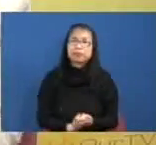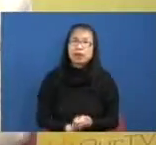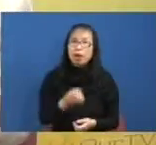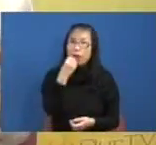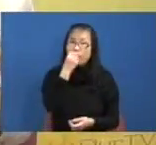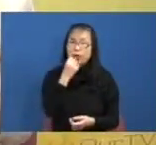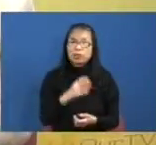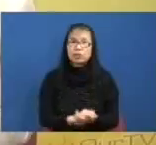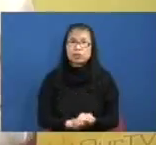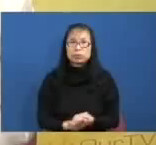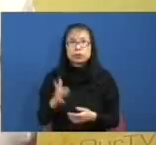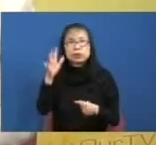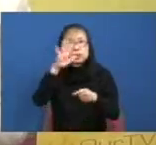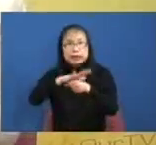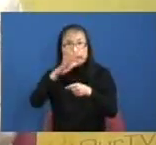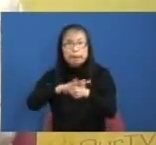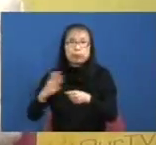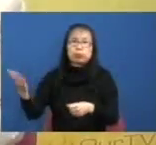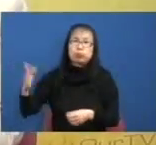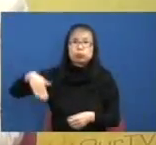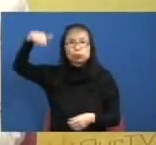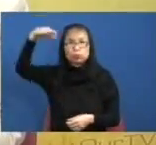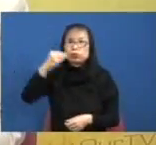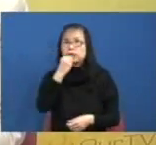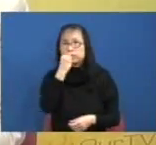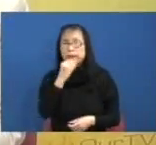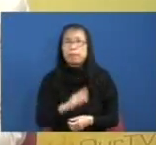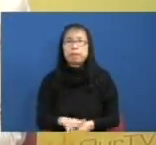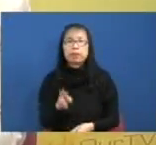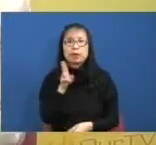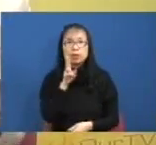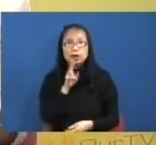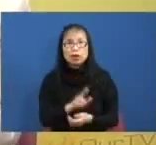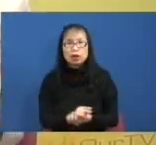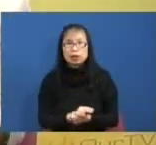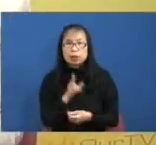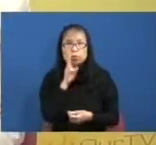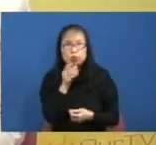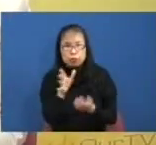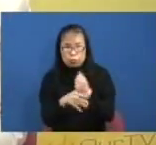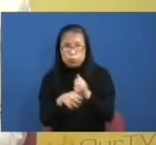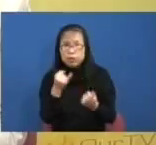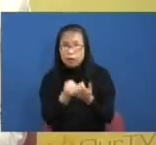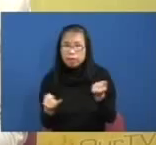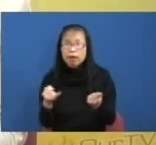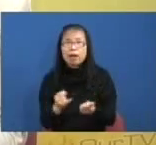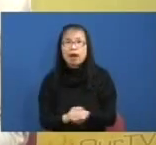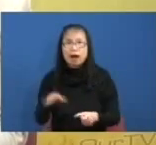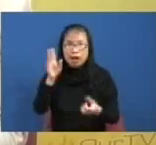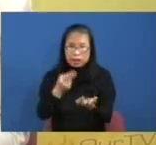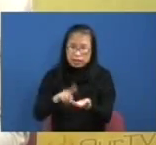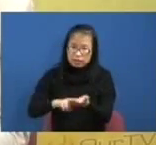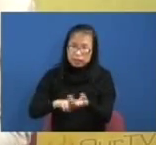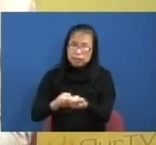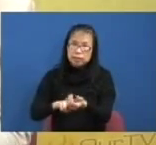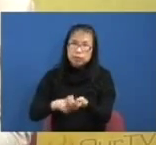香港人對即係日本嘅高端食品啊，即係譬如即係sashimi啊、魚生啊、壽司啊嗰啲，其